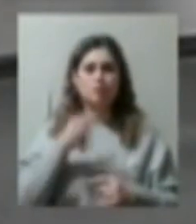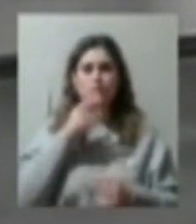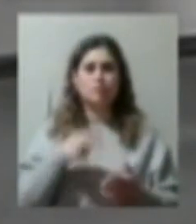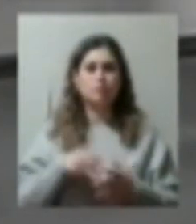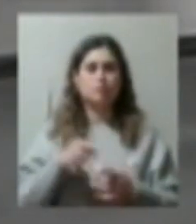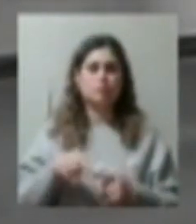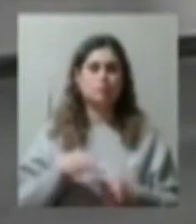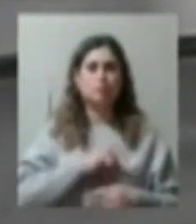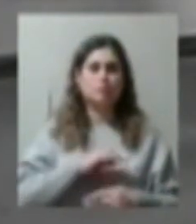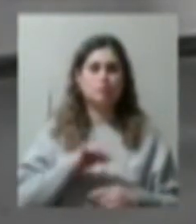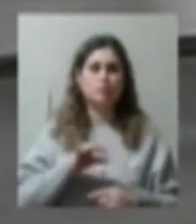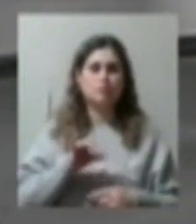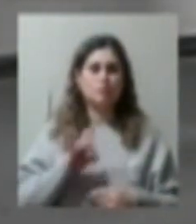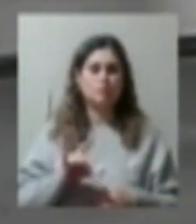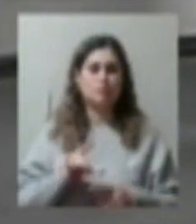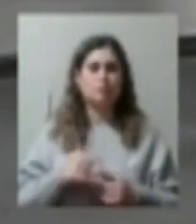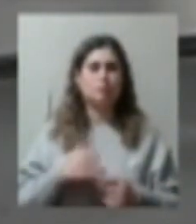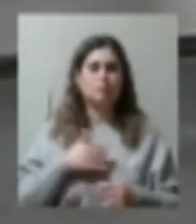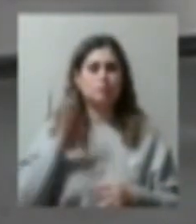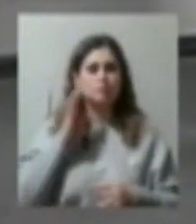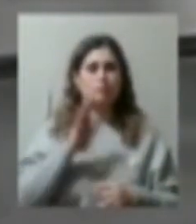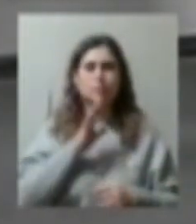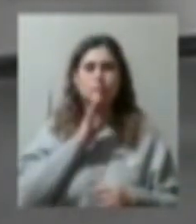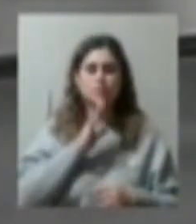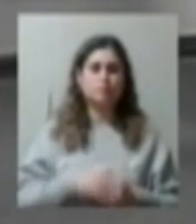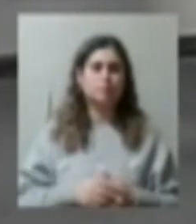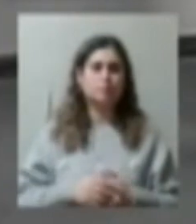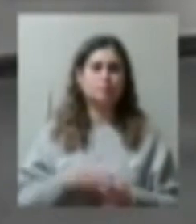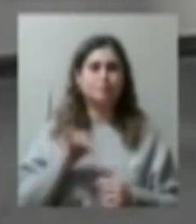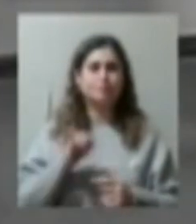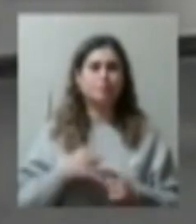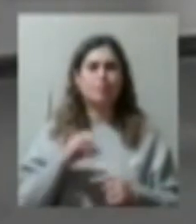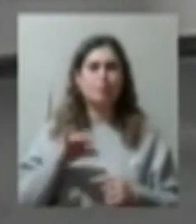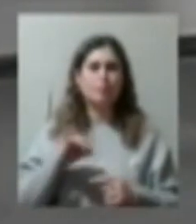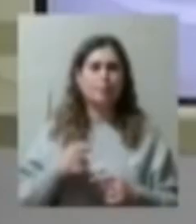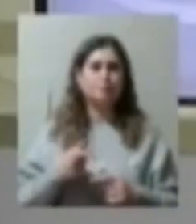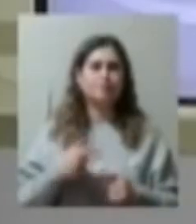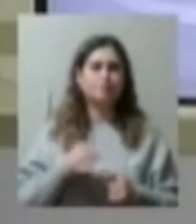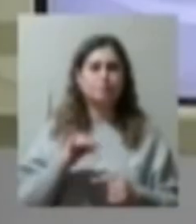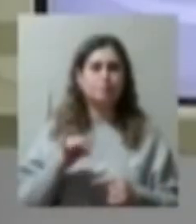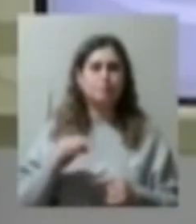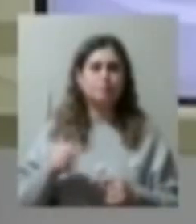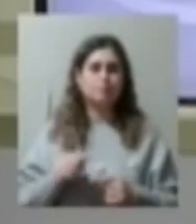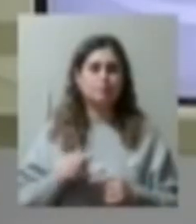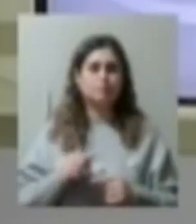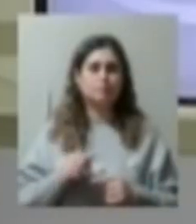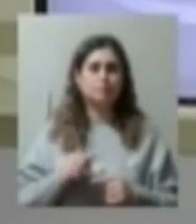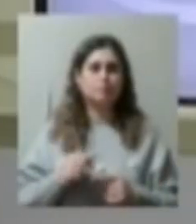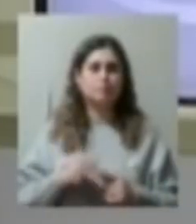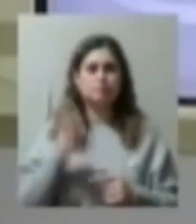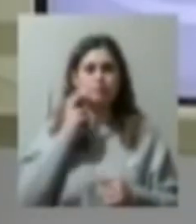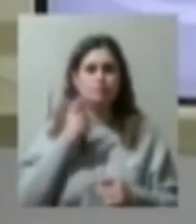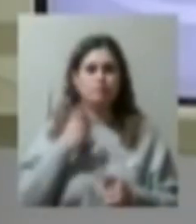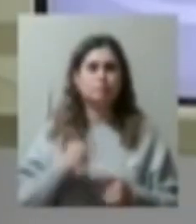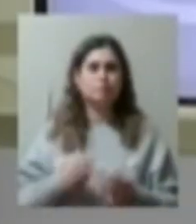використовувати труками наші хлопці, дівчата. І навіть статистика Києва, де